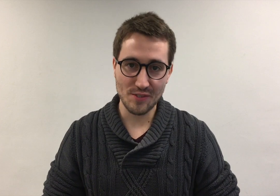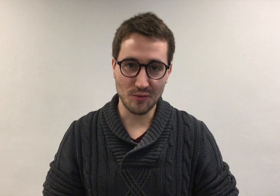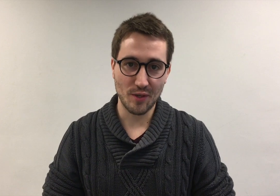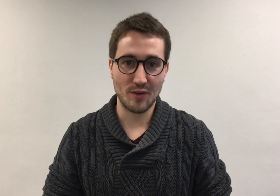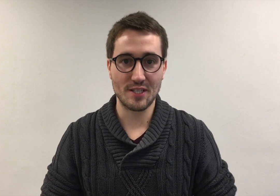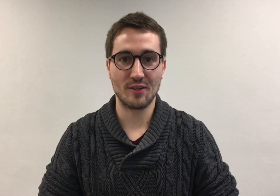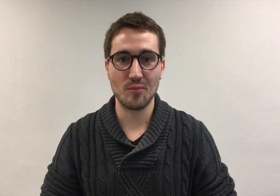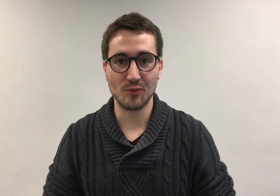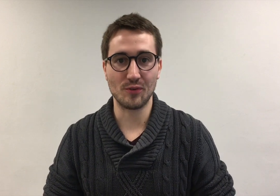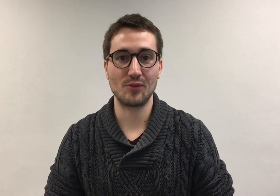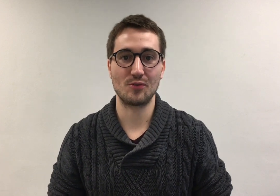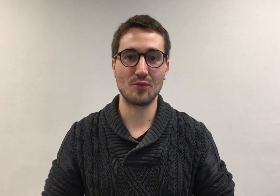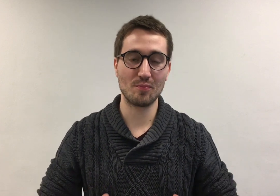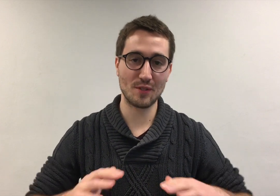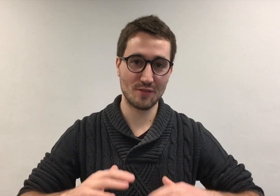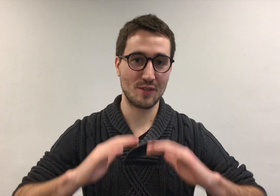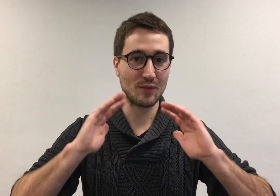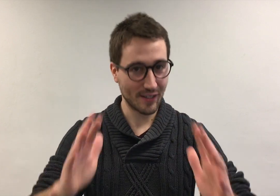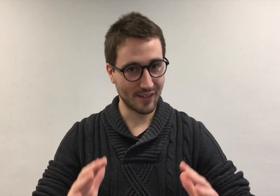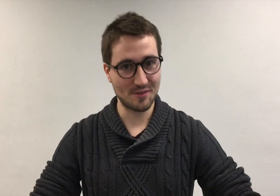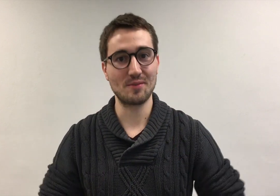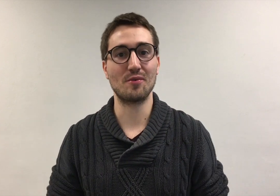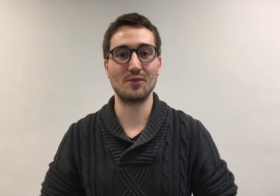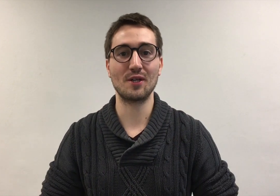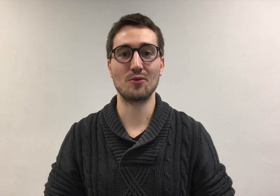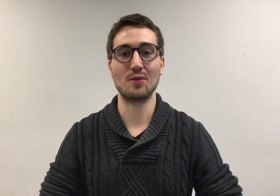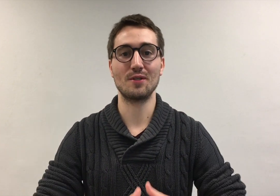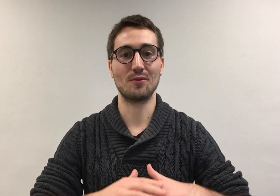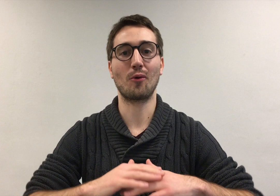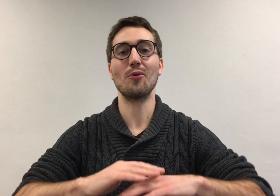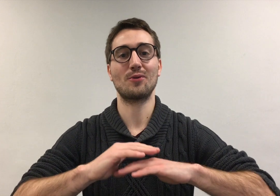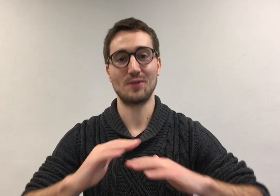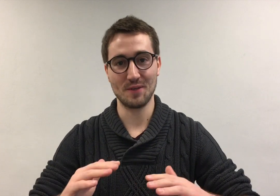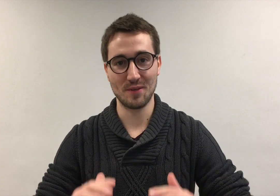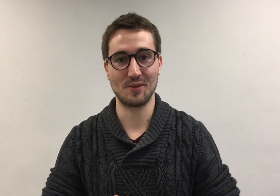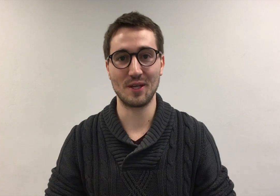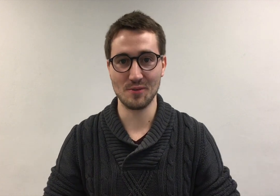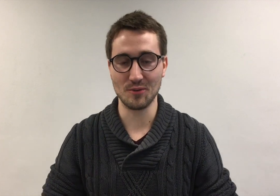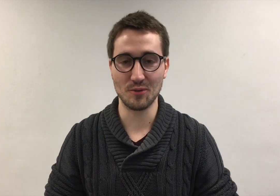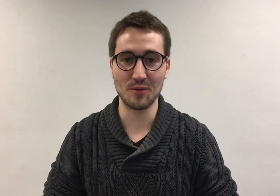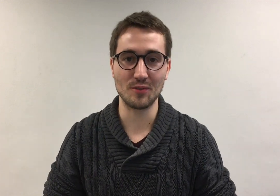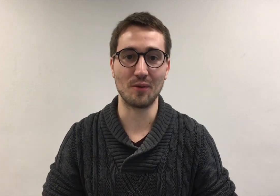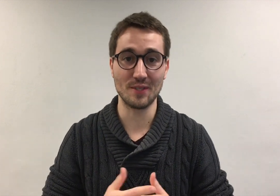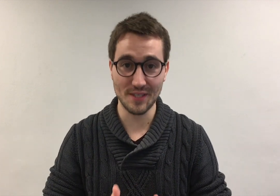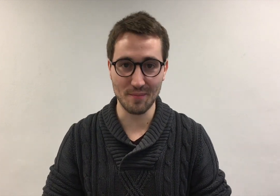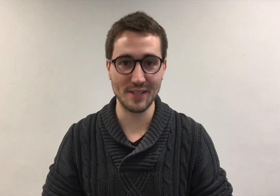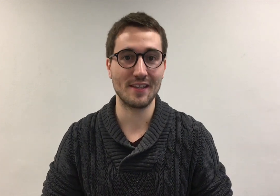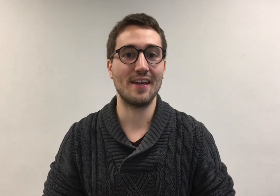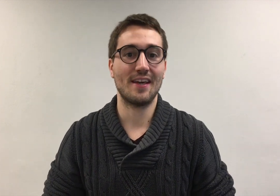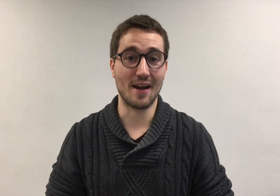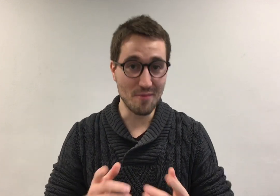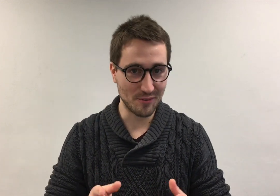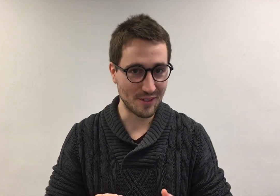Salut tout le monde, c'est Antoine de la chaîne Le Bon Sens. Je vous fais une petite vidéo très très courte pour vous dire que je suis trop saucé parce que hier soir Jean-Luc Mélenchon était en meeting à